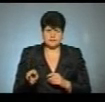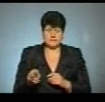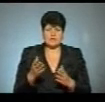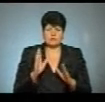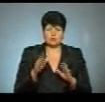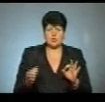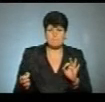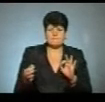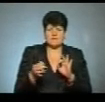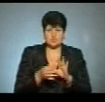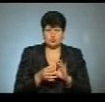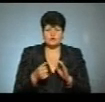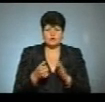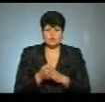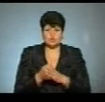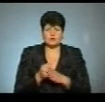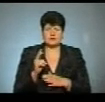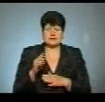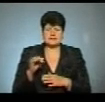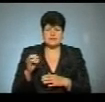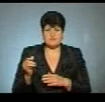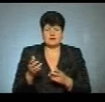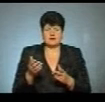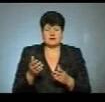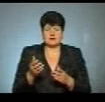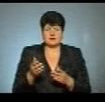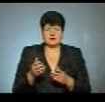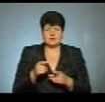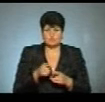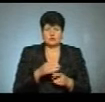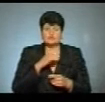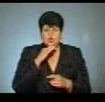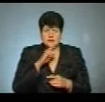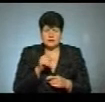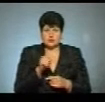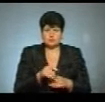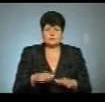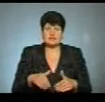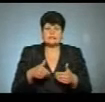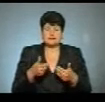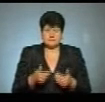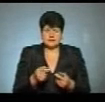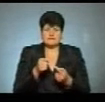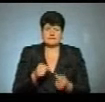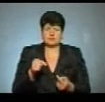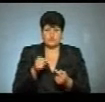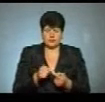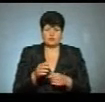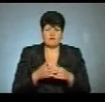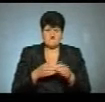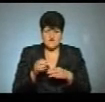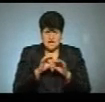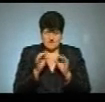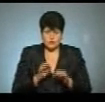будуть підключені до кисневого концентратора, і в принципі це буде якраз достатньо для того, щоб надавати відповідно